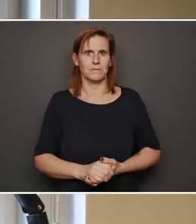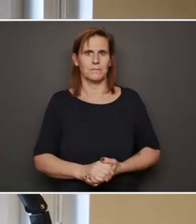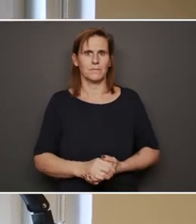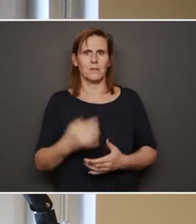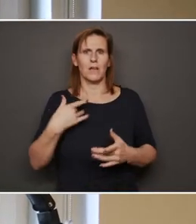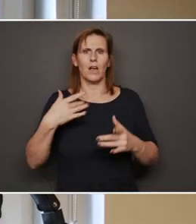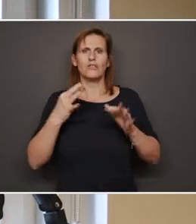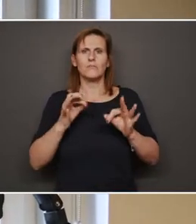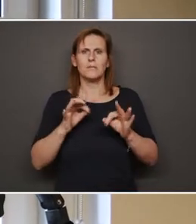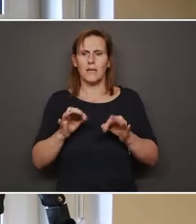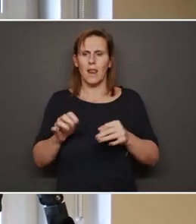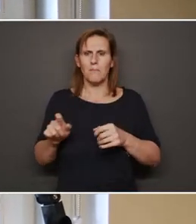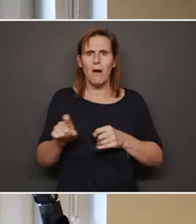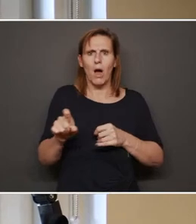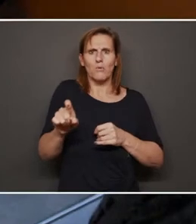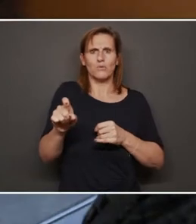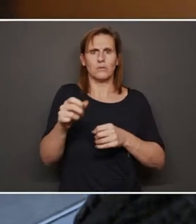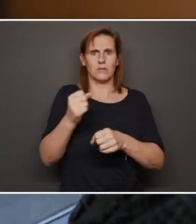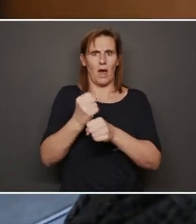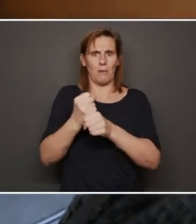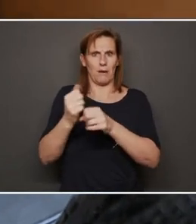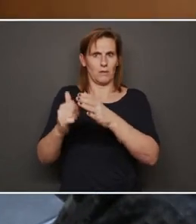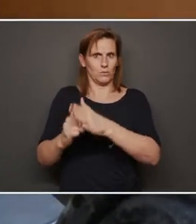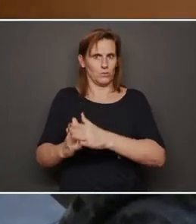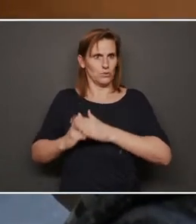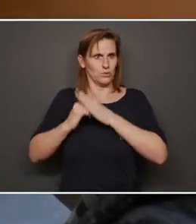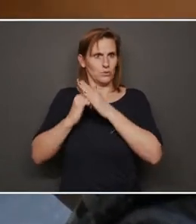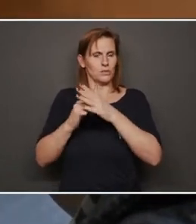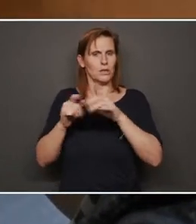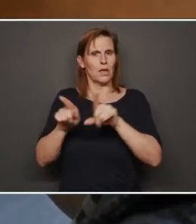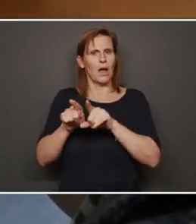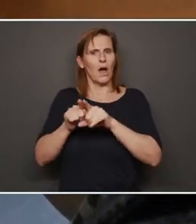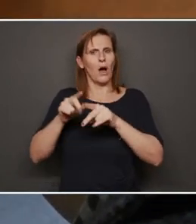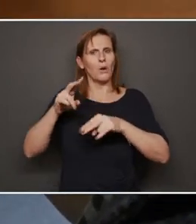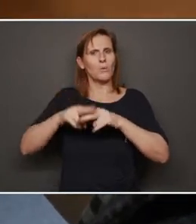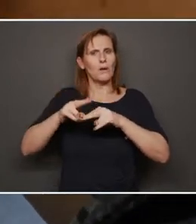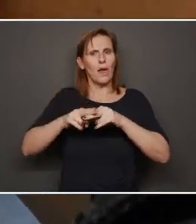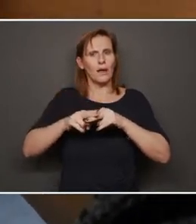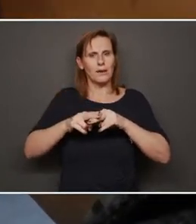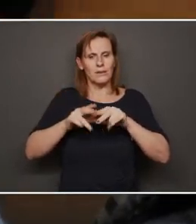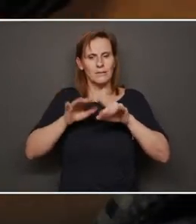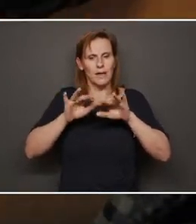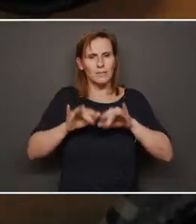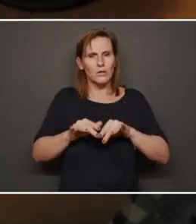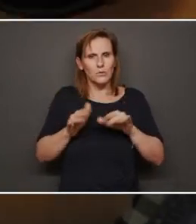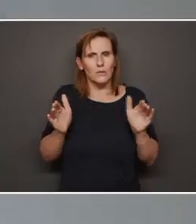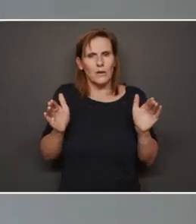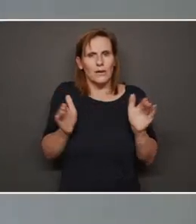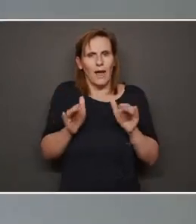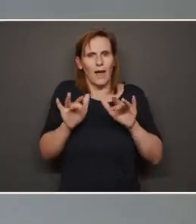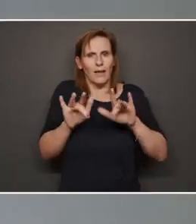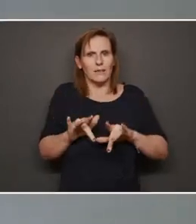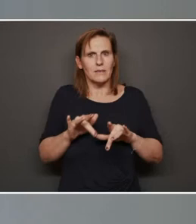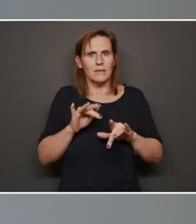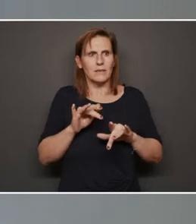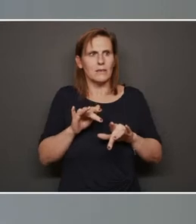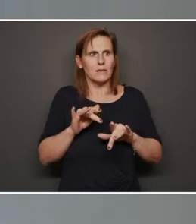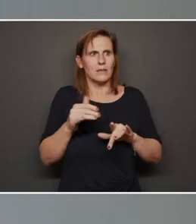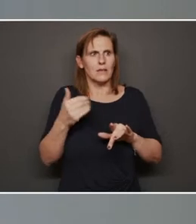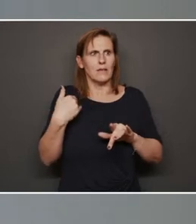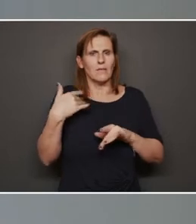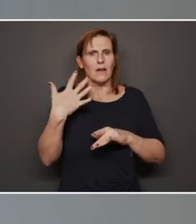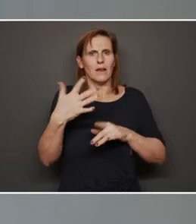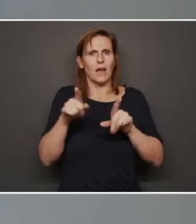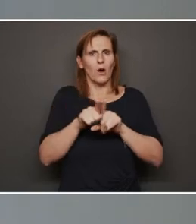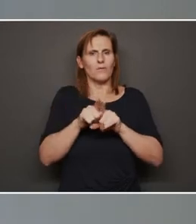spezielle Maus, die mich bei der Arbeit unterstützt. Auch eine kleinere Tastatur, weil ich mit den Händen, ich habe eine